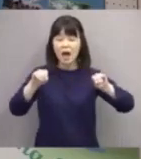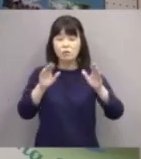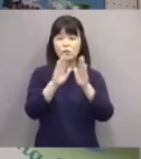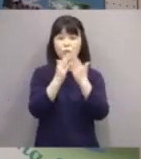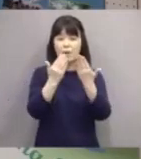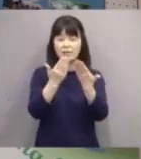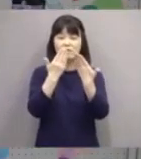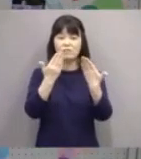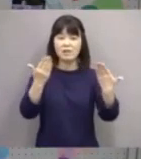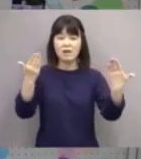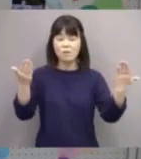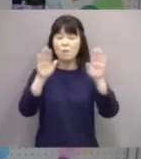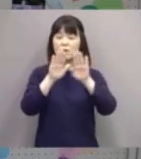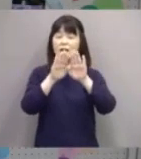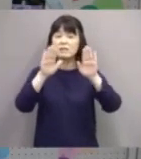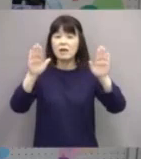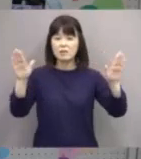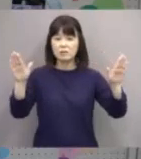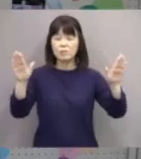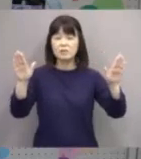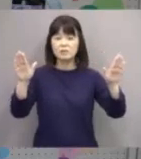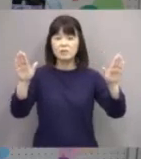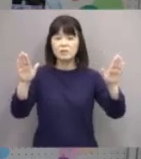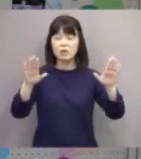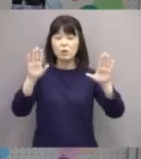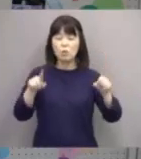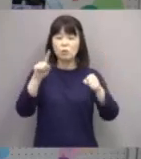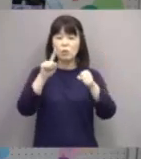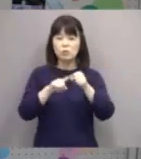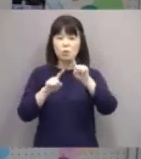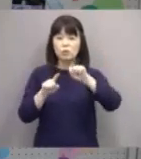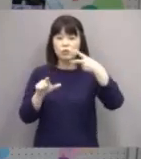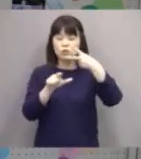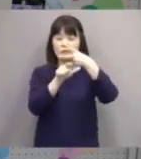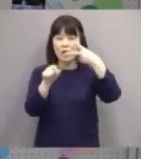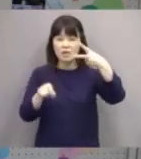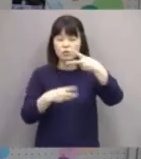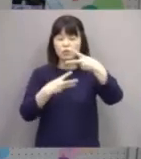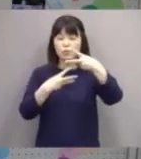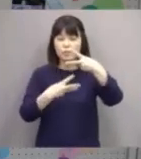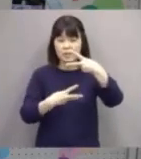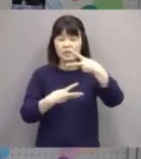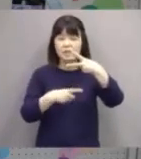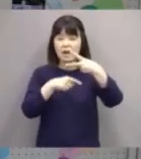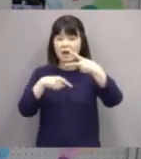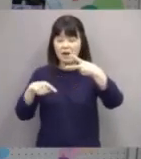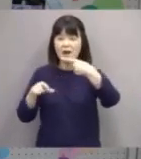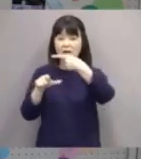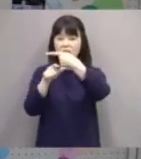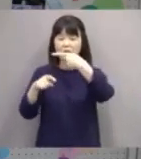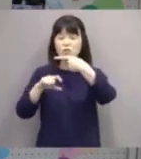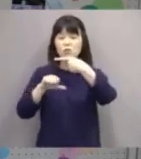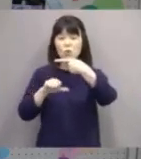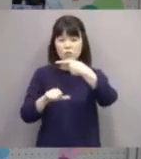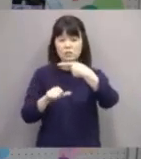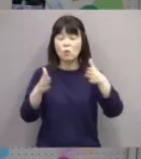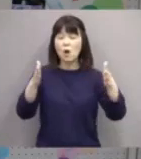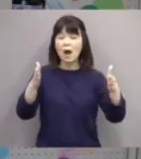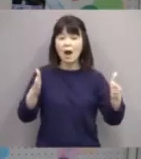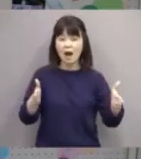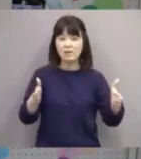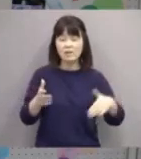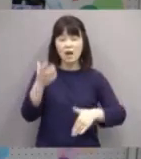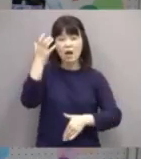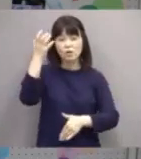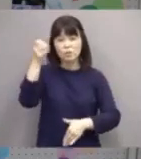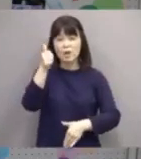を開催しています。今年も12月3日月曜日から1月15日火曜日まで夢